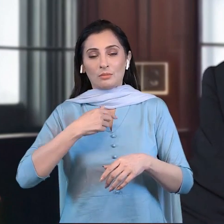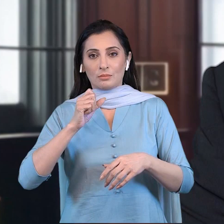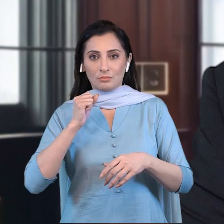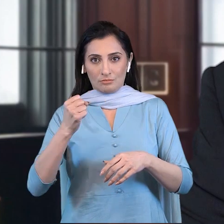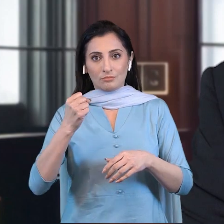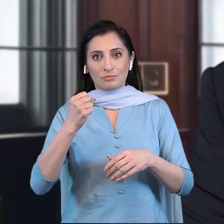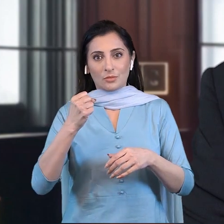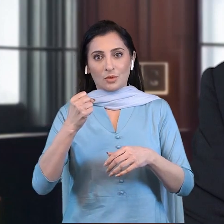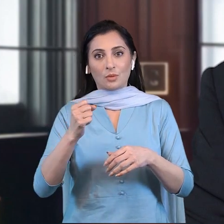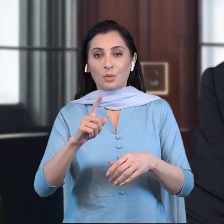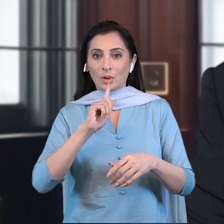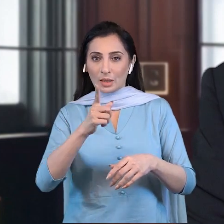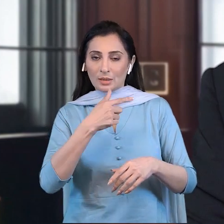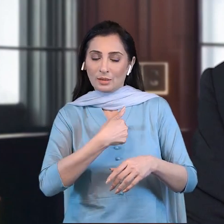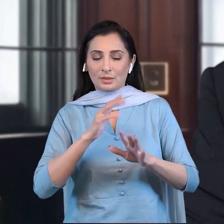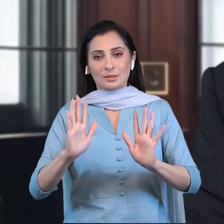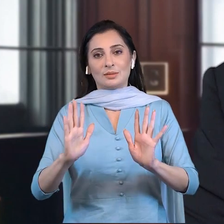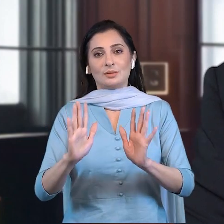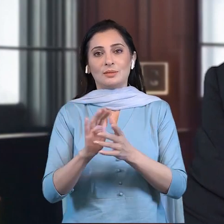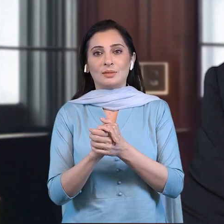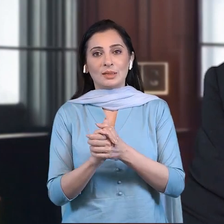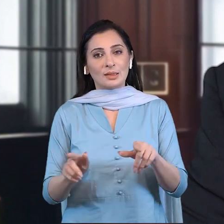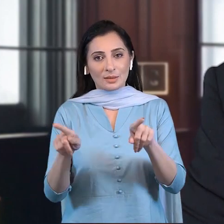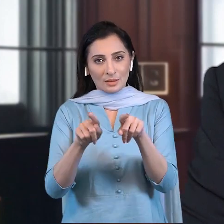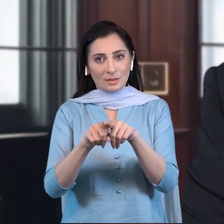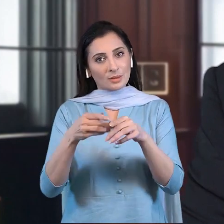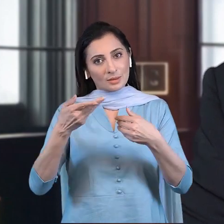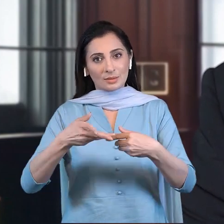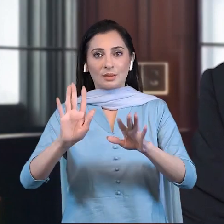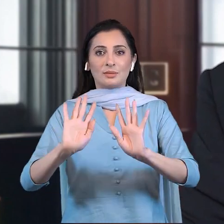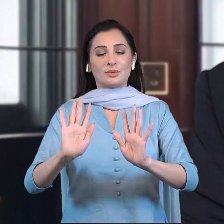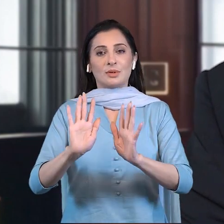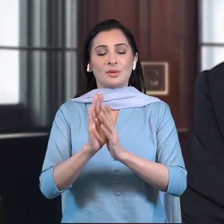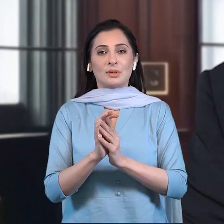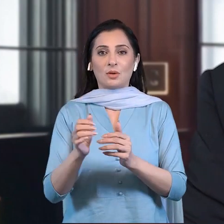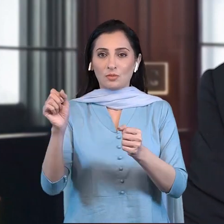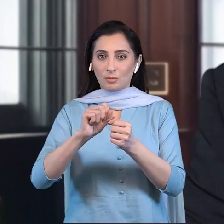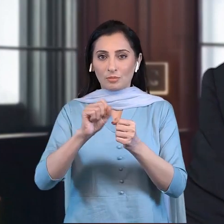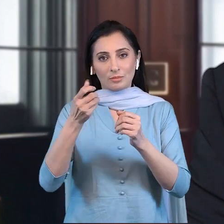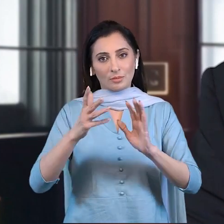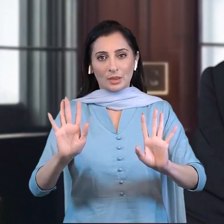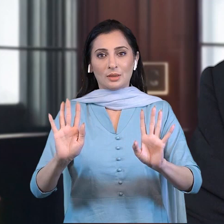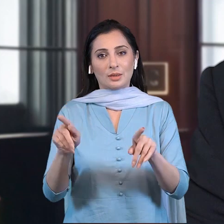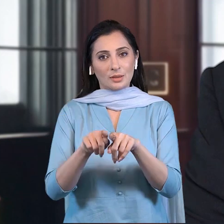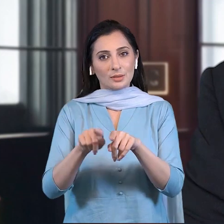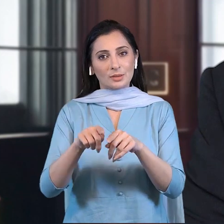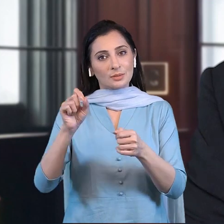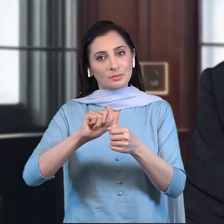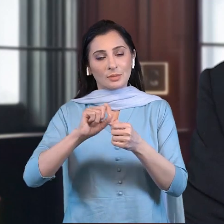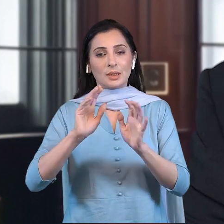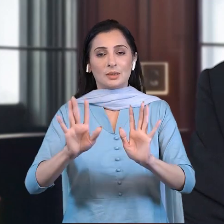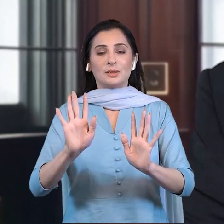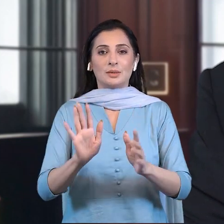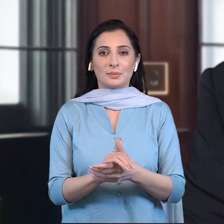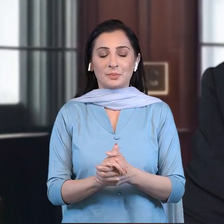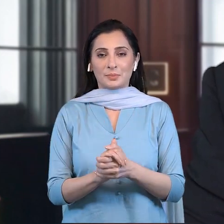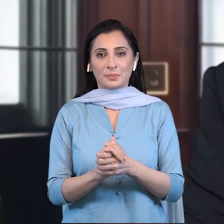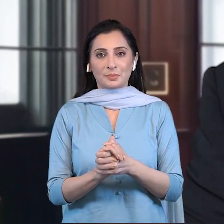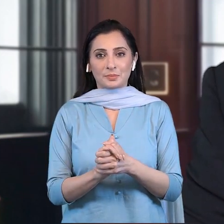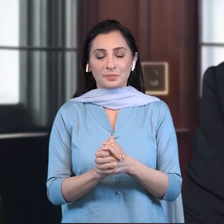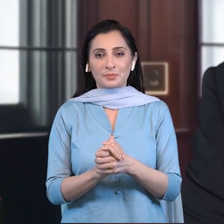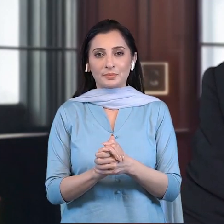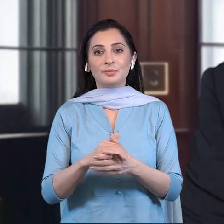کا آپس میں جو ریلیشن شپ ہے وہ اس کو قائم کرنا ہے۔ اسلام مذہب نے بھی